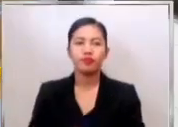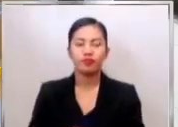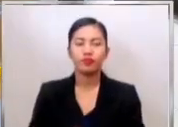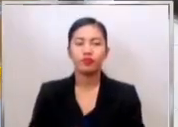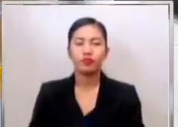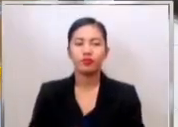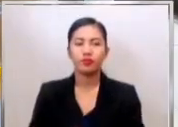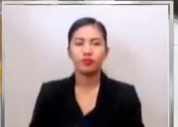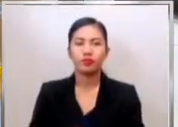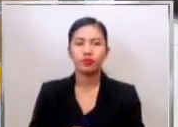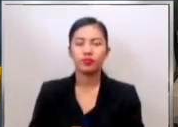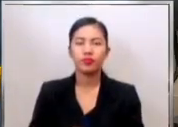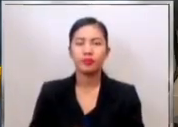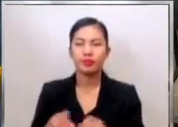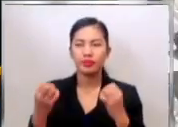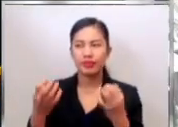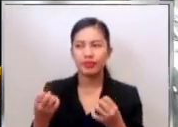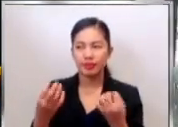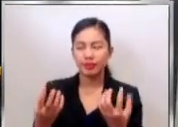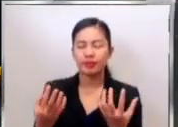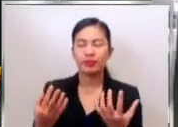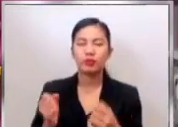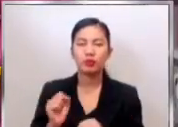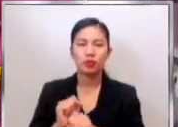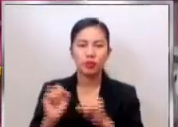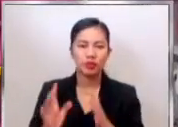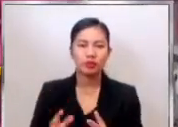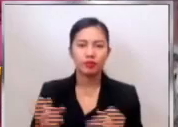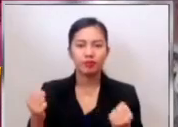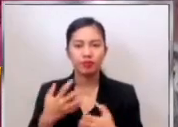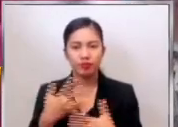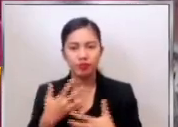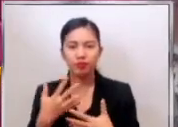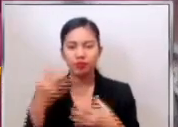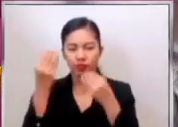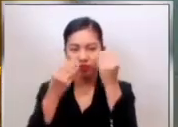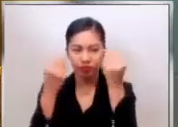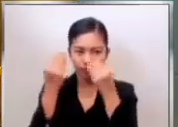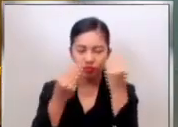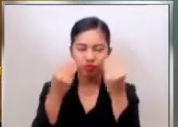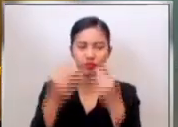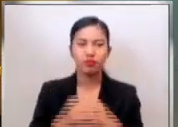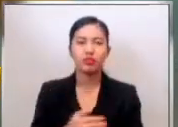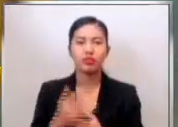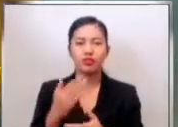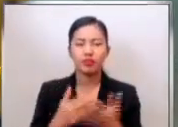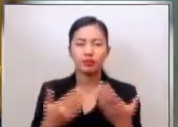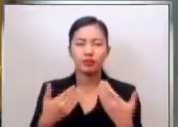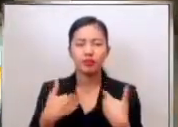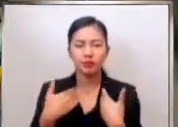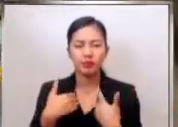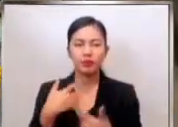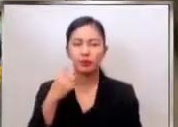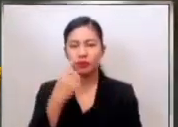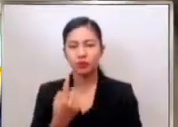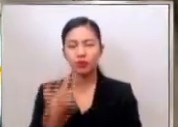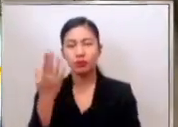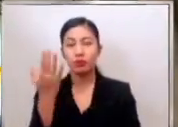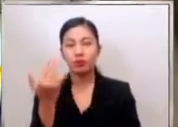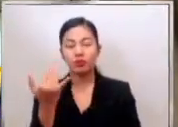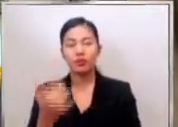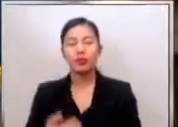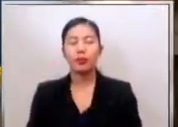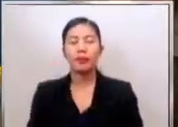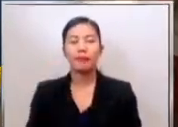Maraming natatakot, nangamba, naguguluhan, at may mga naiinis, no? Dahil hindi